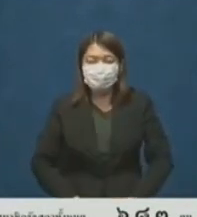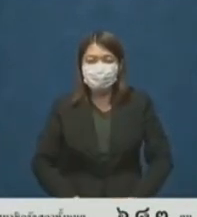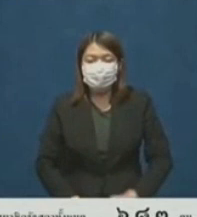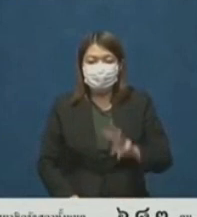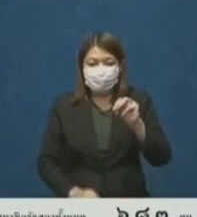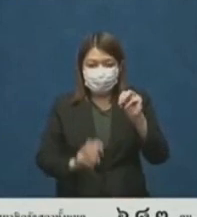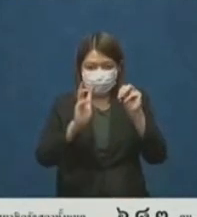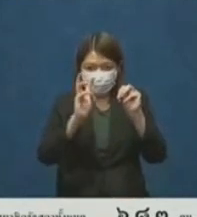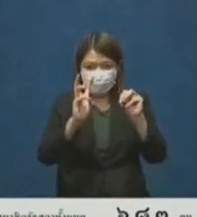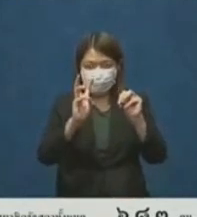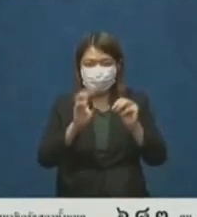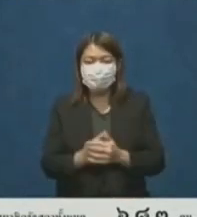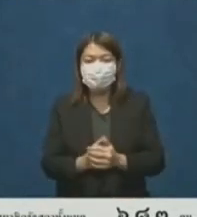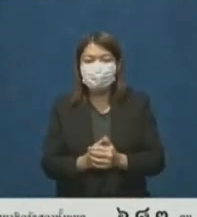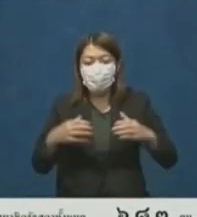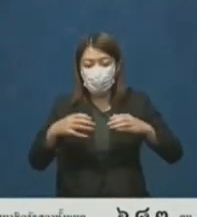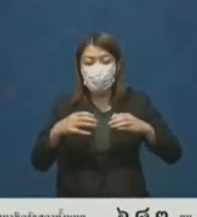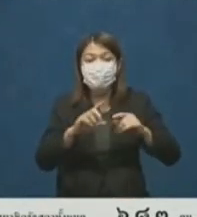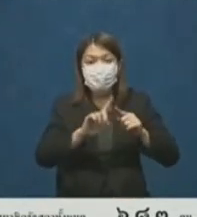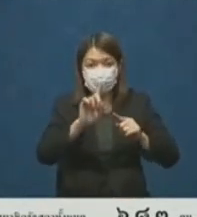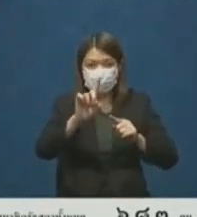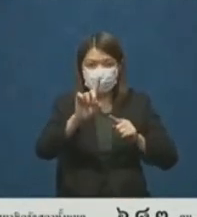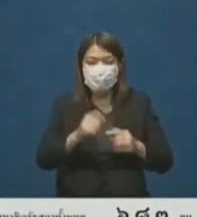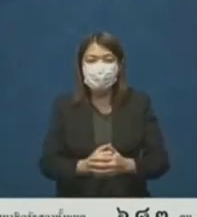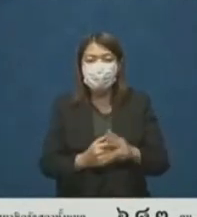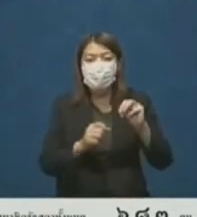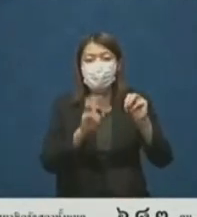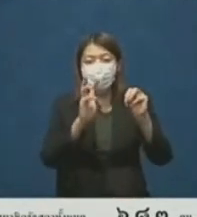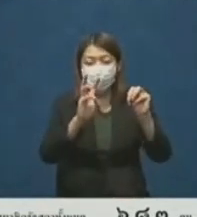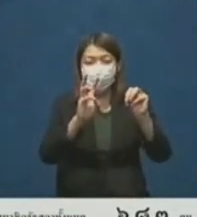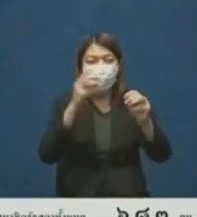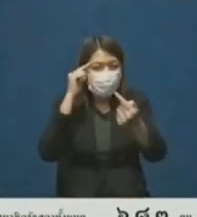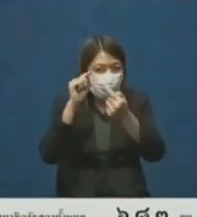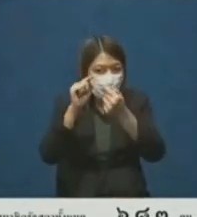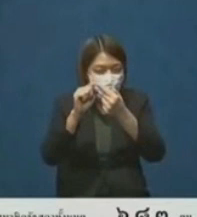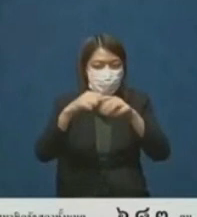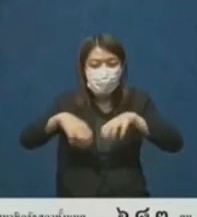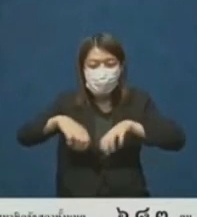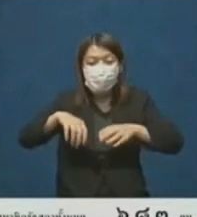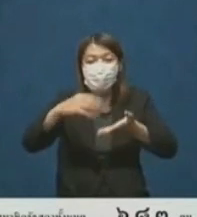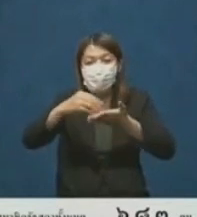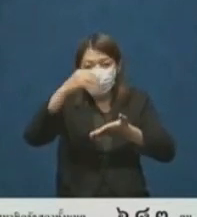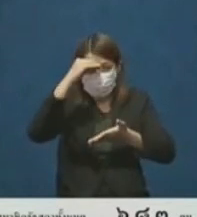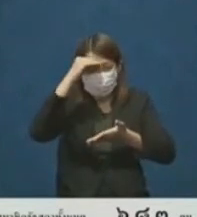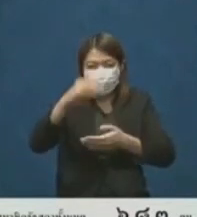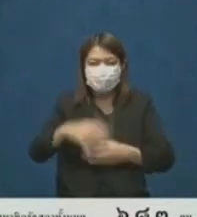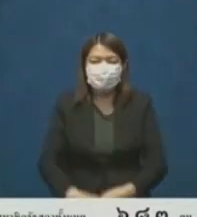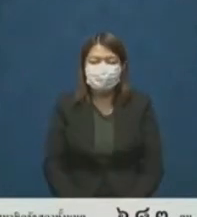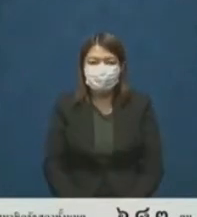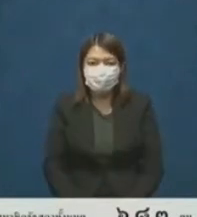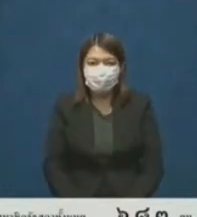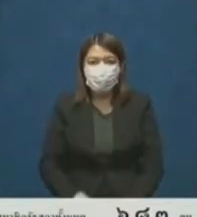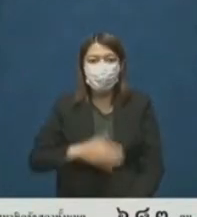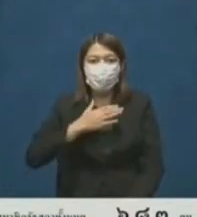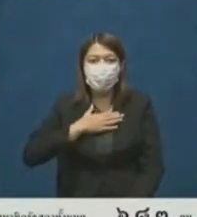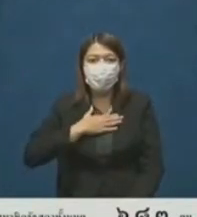าท่านประธานครับในมาตรา6ซึ่งอยู่ในหมวดที่1วัตถุประสงค์และเป้าหมายของ